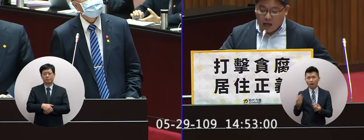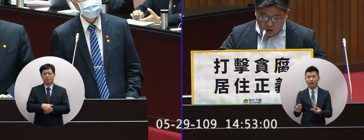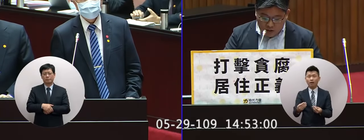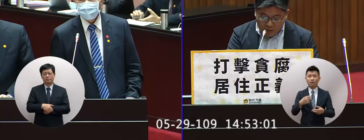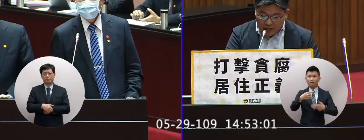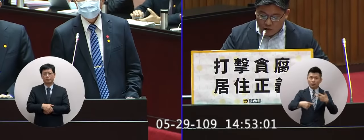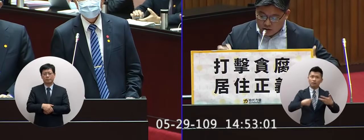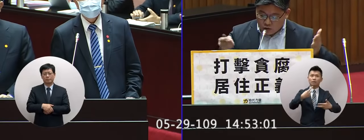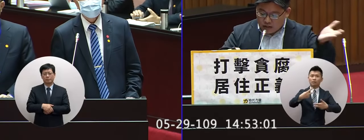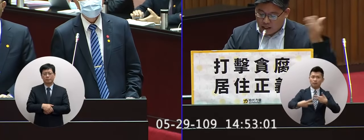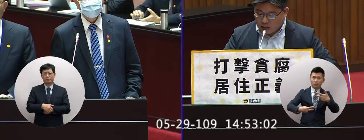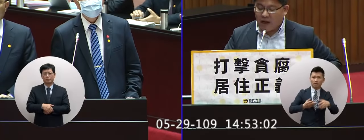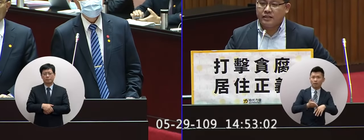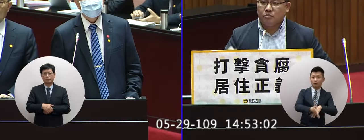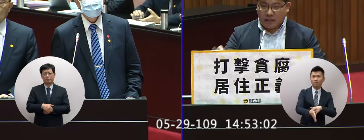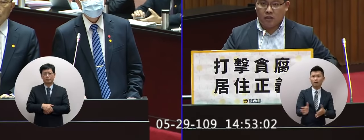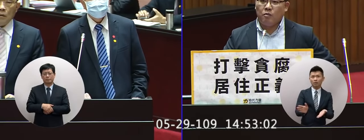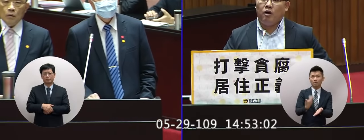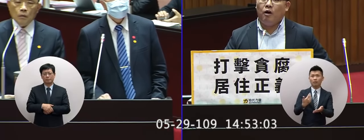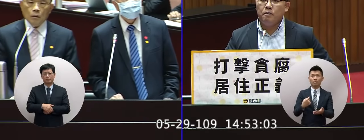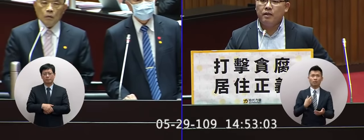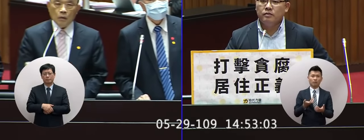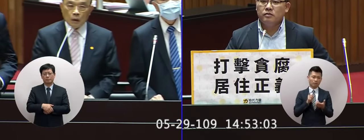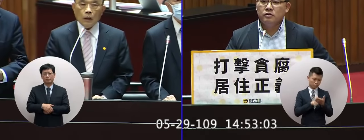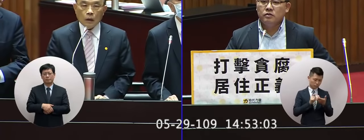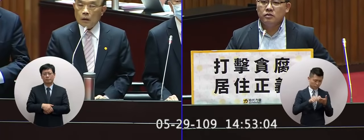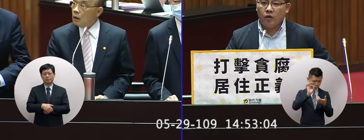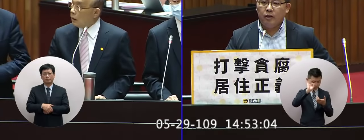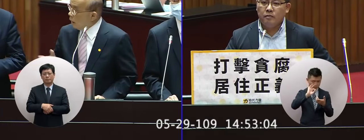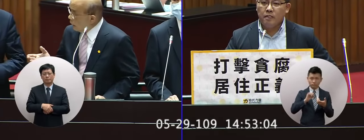拜，吼，然后现在我拄只佫去买新，嘛是佫无。